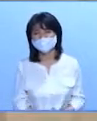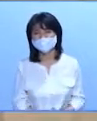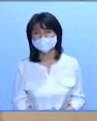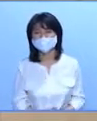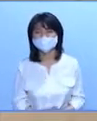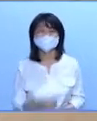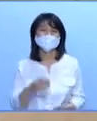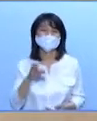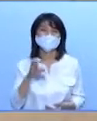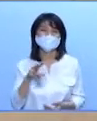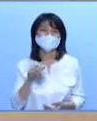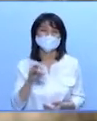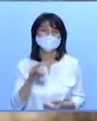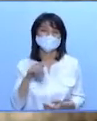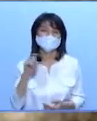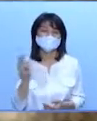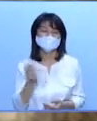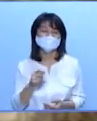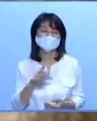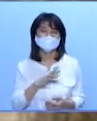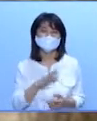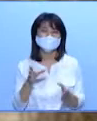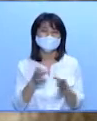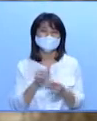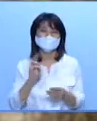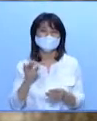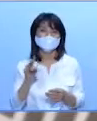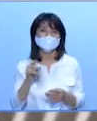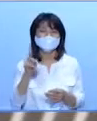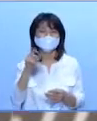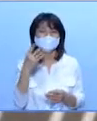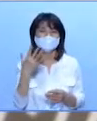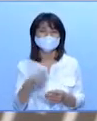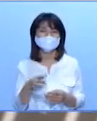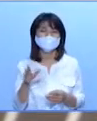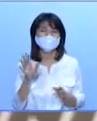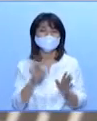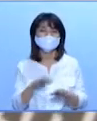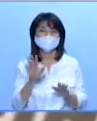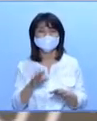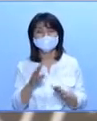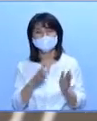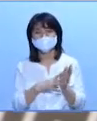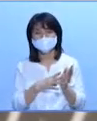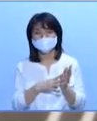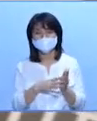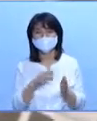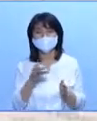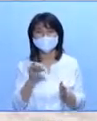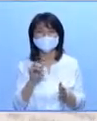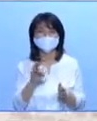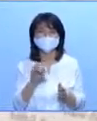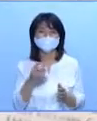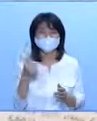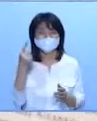время Сталинградской битвы после одного из боев вместе с командиром из 150 бойцов осталось всего 9. Каирбек Мамытбеков был ранен в голову,